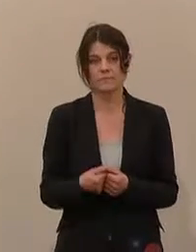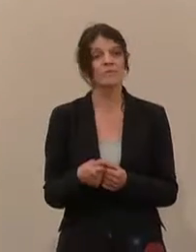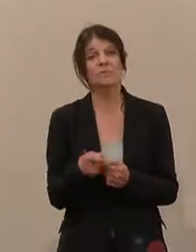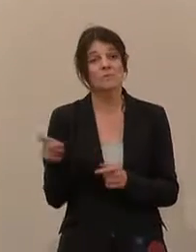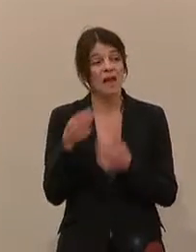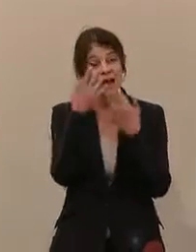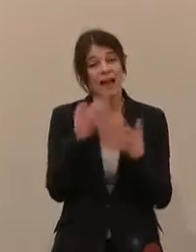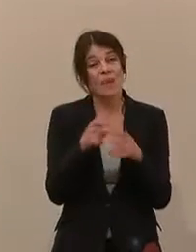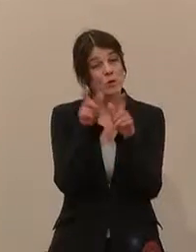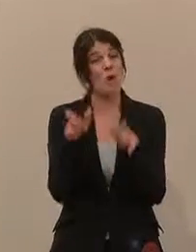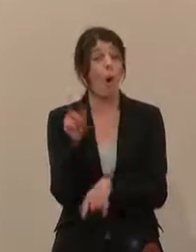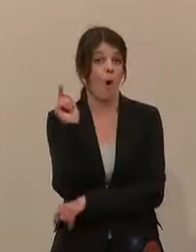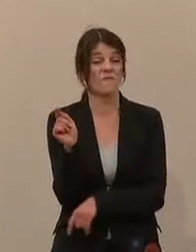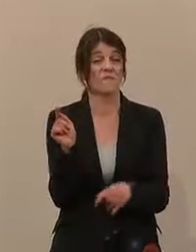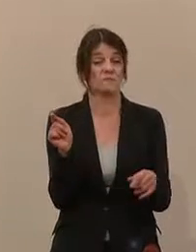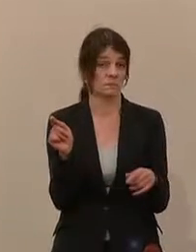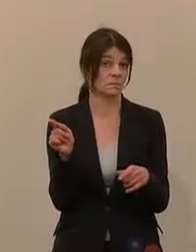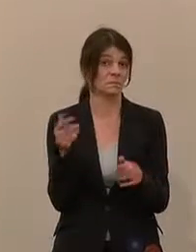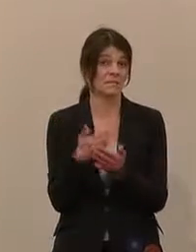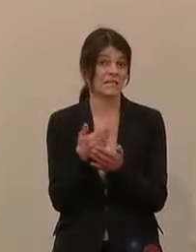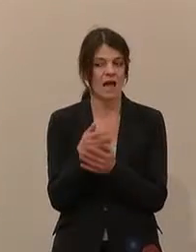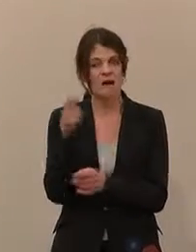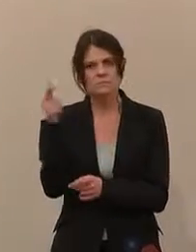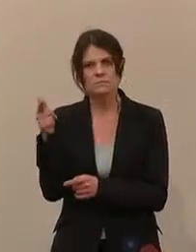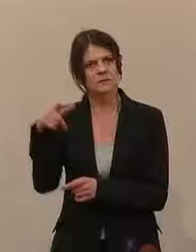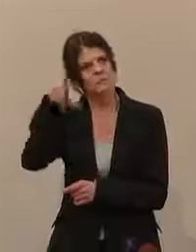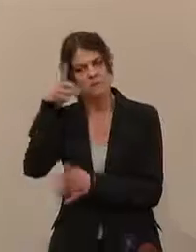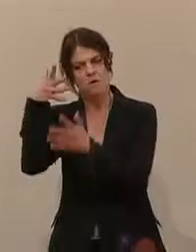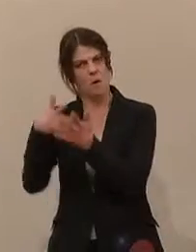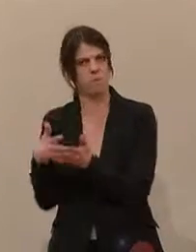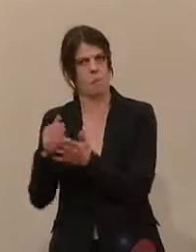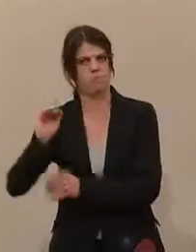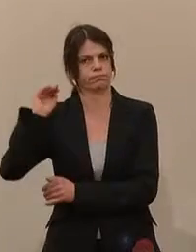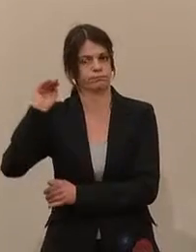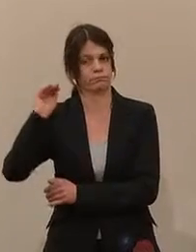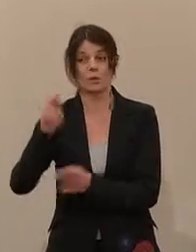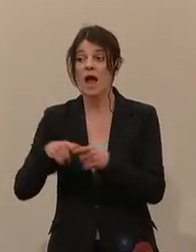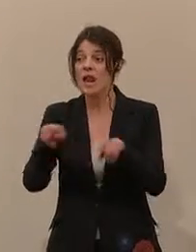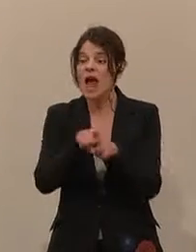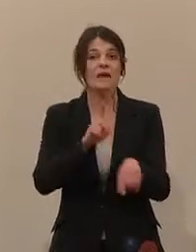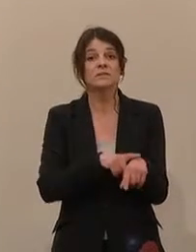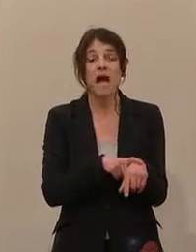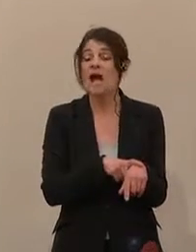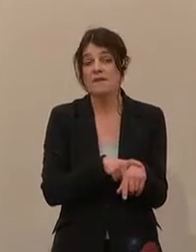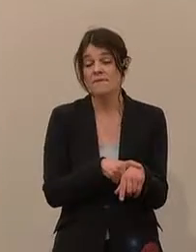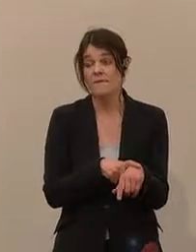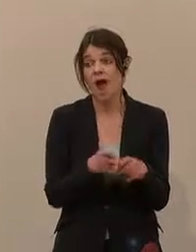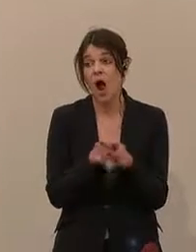Der Rechnungshof ist daher Kontrollorgan und hat gleichzeitig auch eine